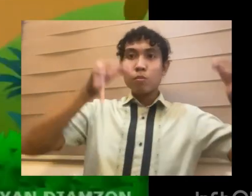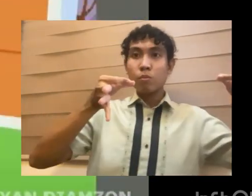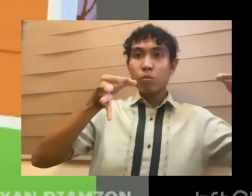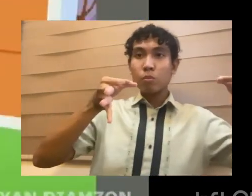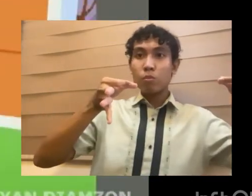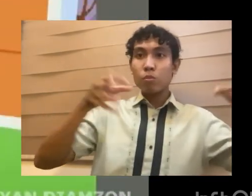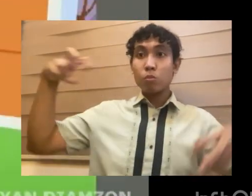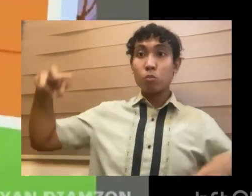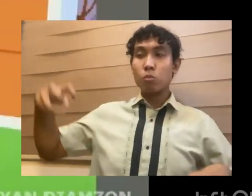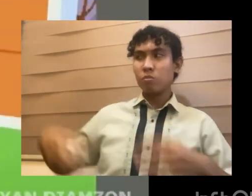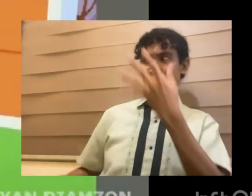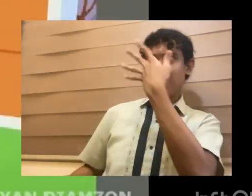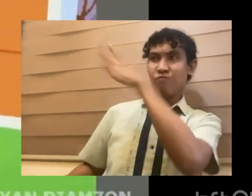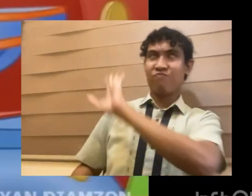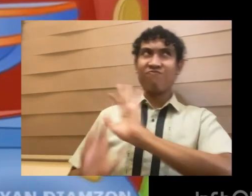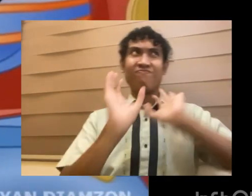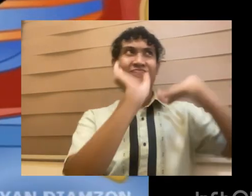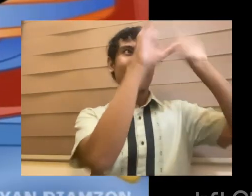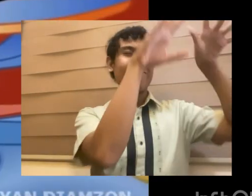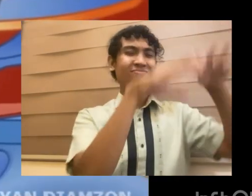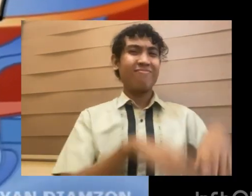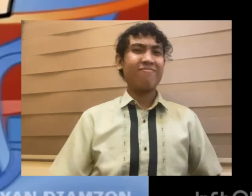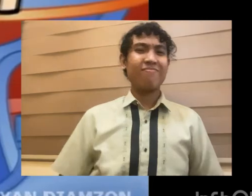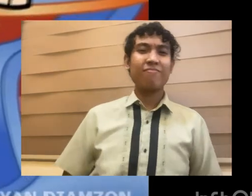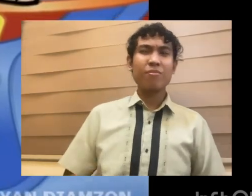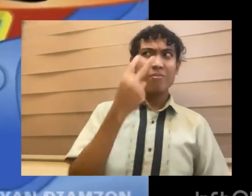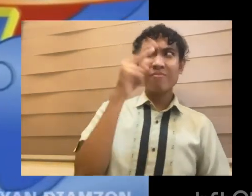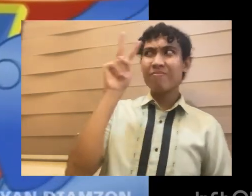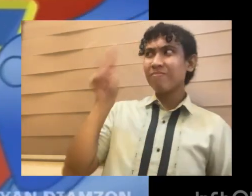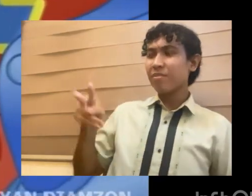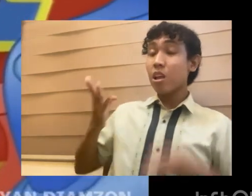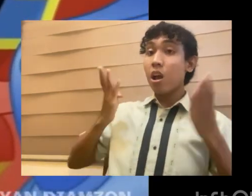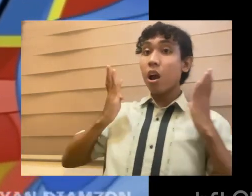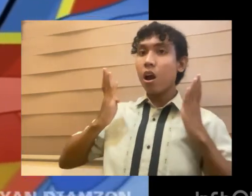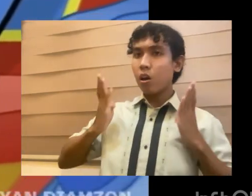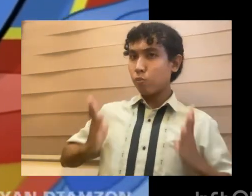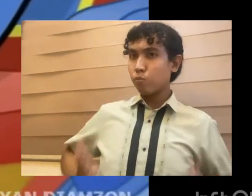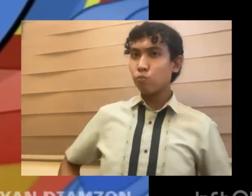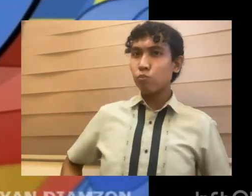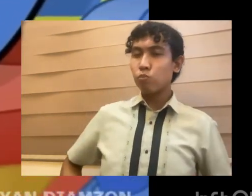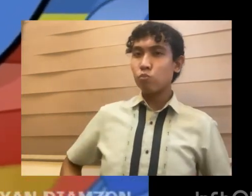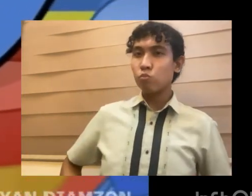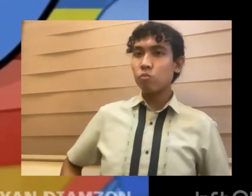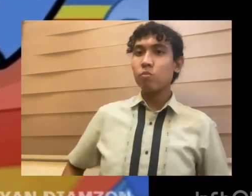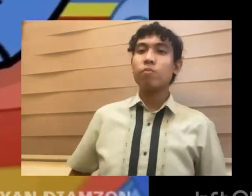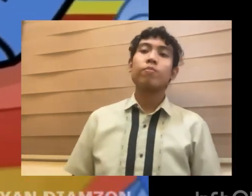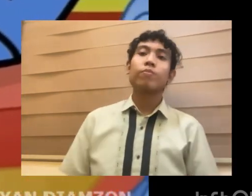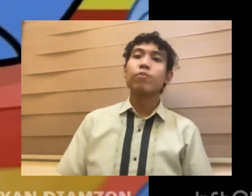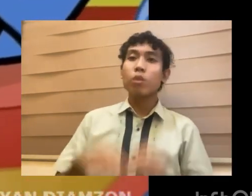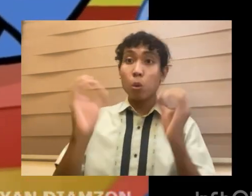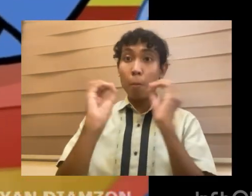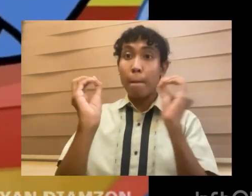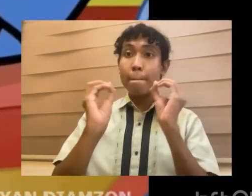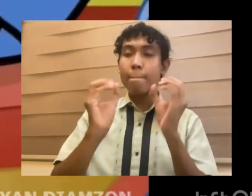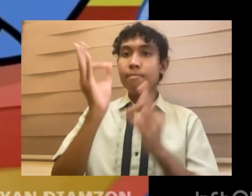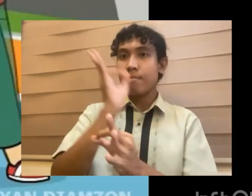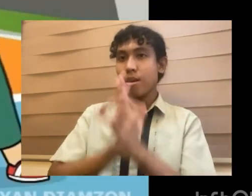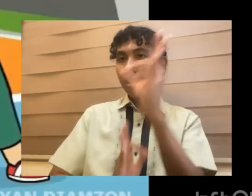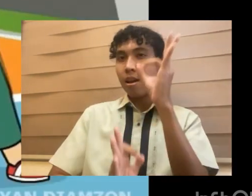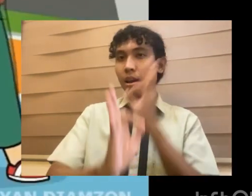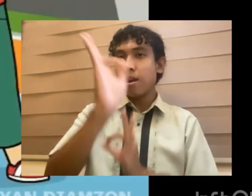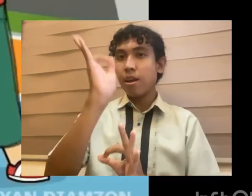nila niyayaya sa Titoy magbasketball. Tanging nakikita nila ay ang anyo ni Titoy. Wala kasi siyang